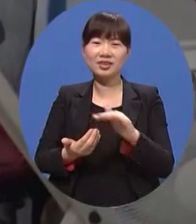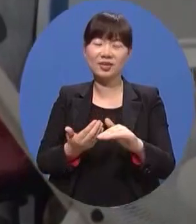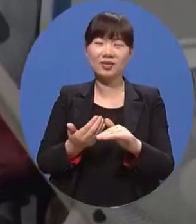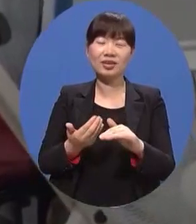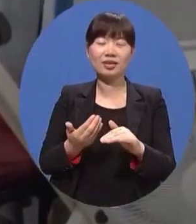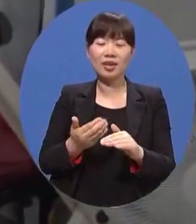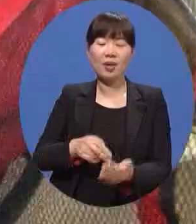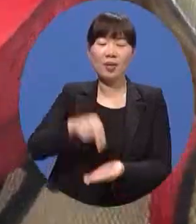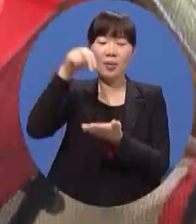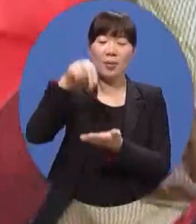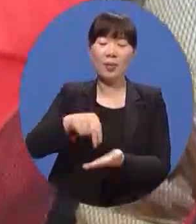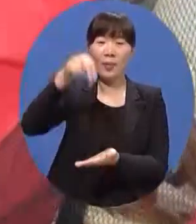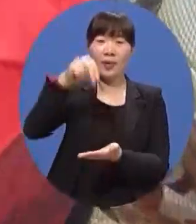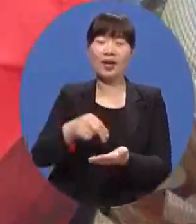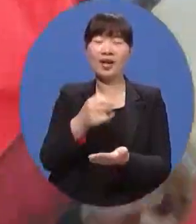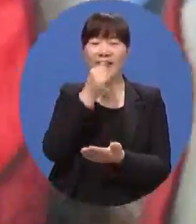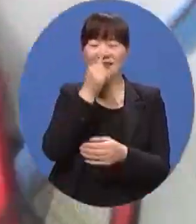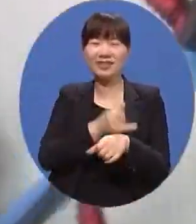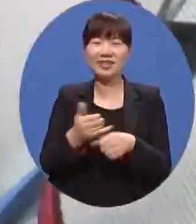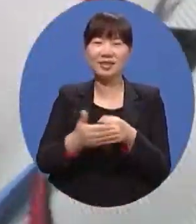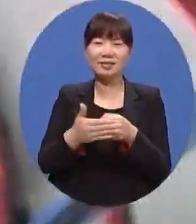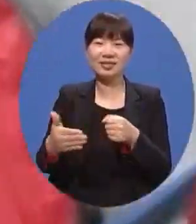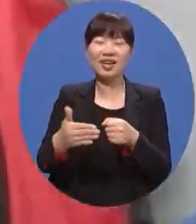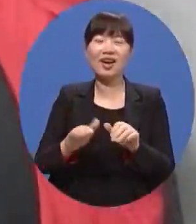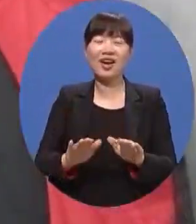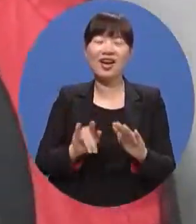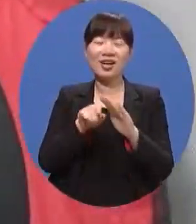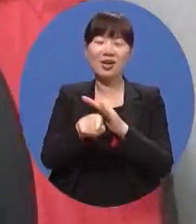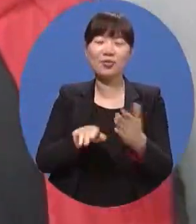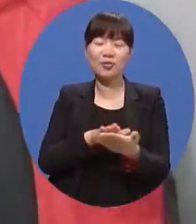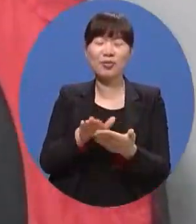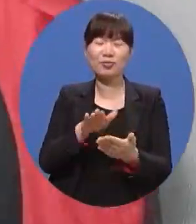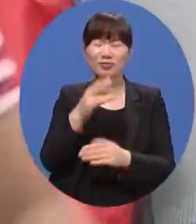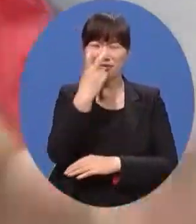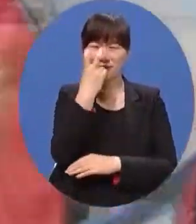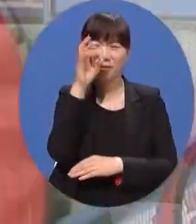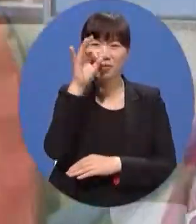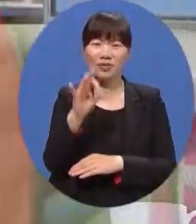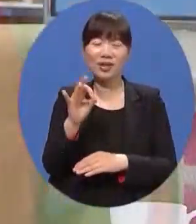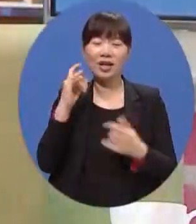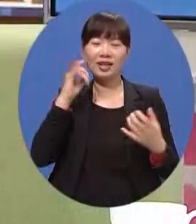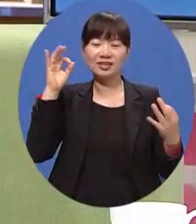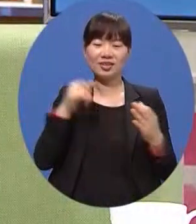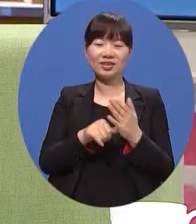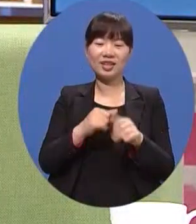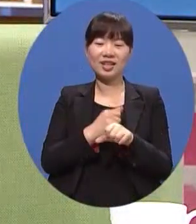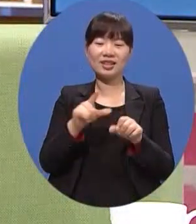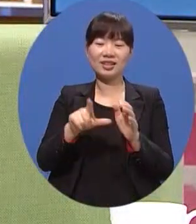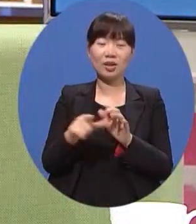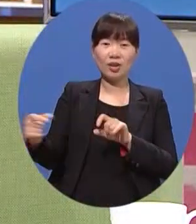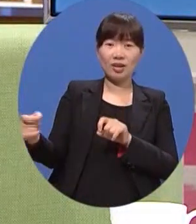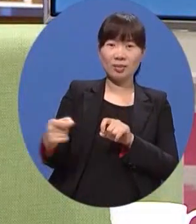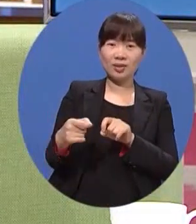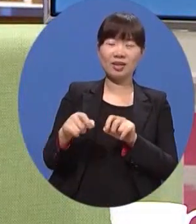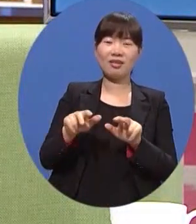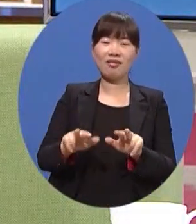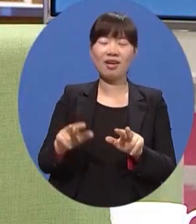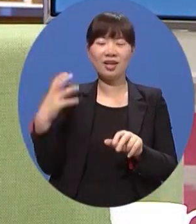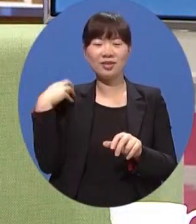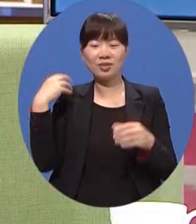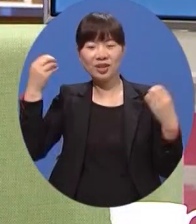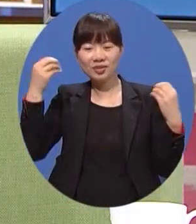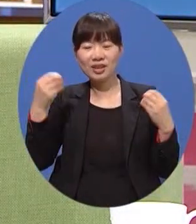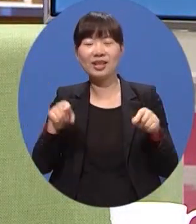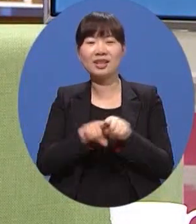스탬플랜도 있고 그래서 트램플린 같은 것도 있고 그래가지고 네. 가서 노는 거 지켜보고 그냥 인형극 할 때 옆에서 그냥 역할놀이